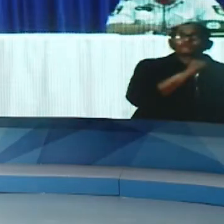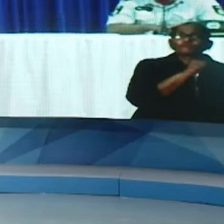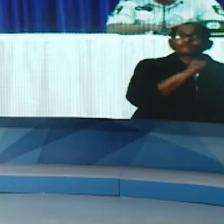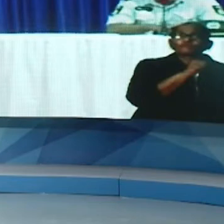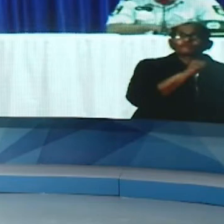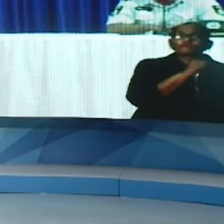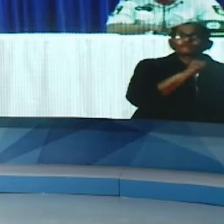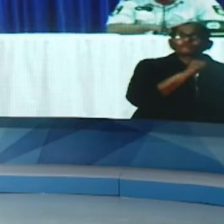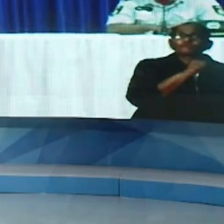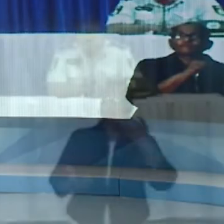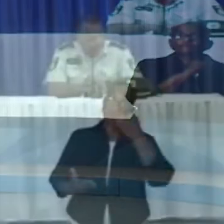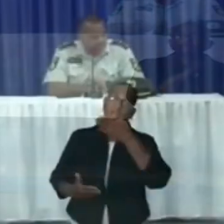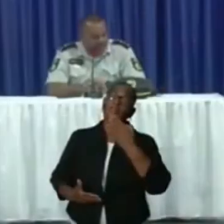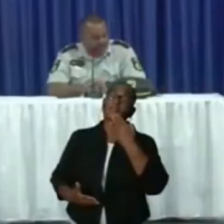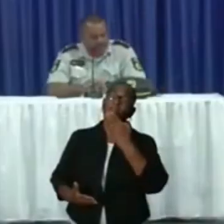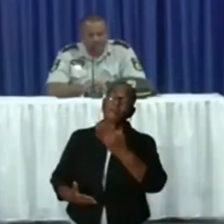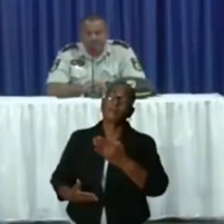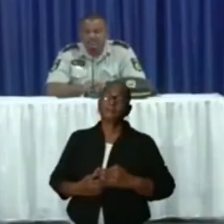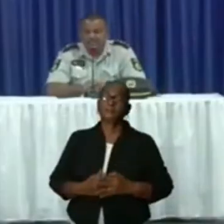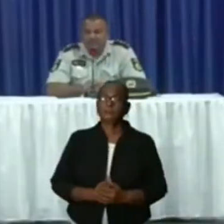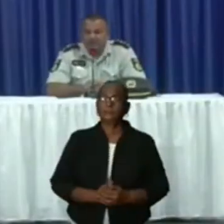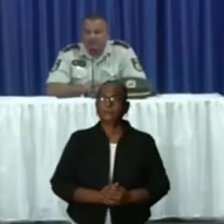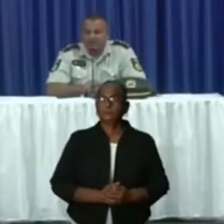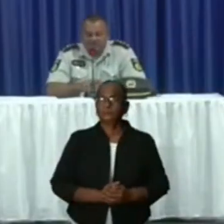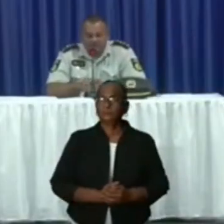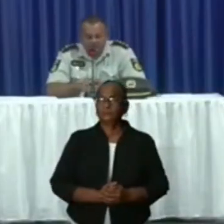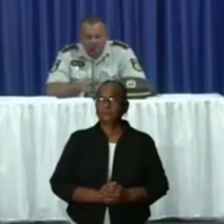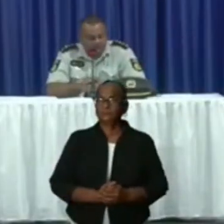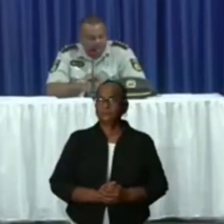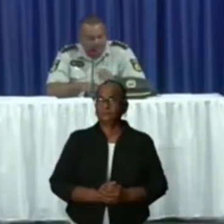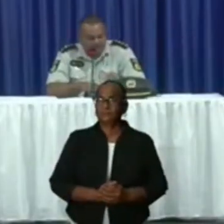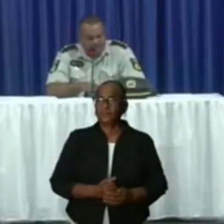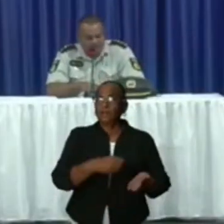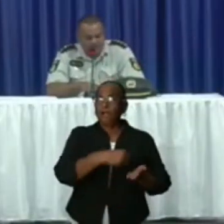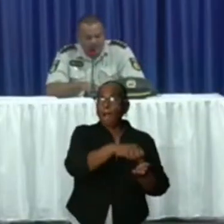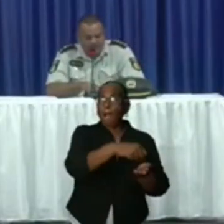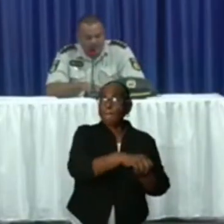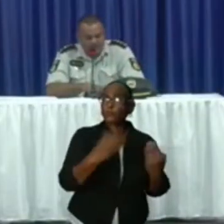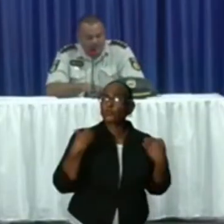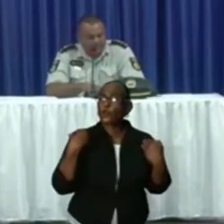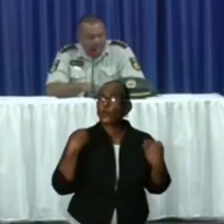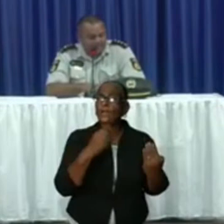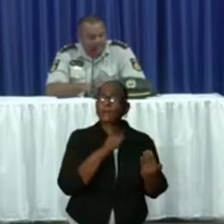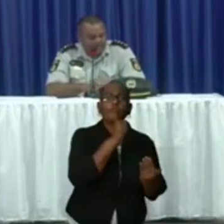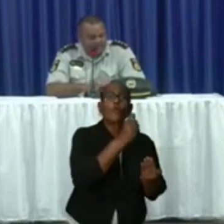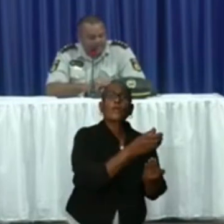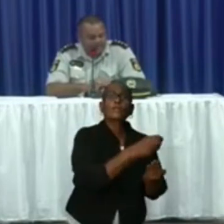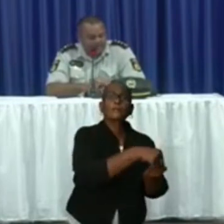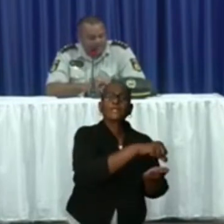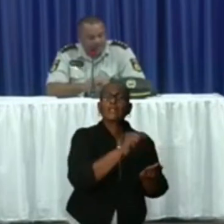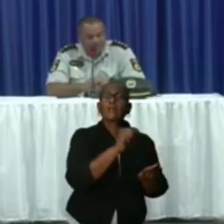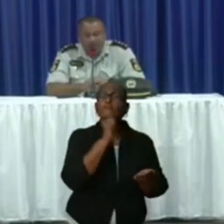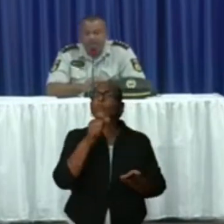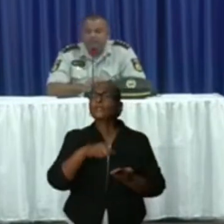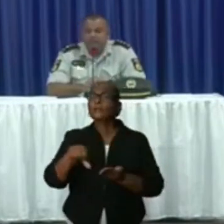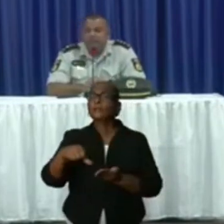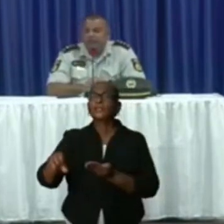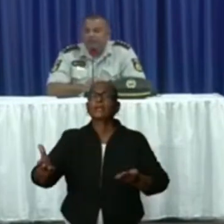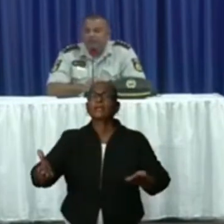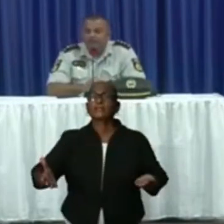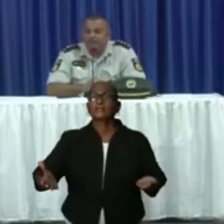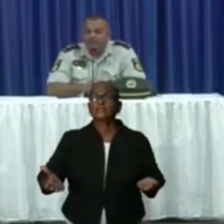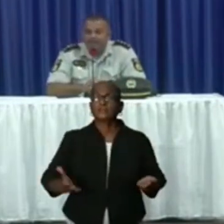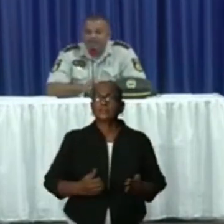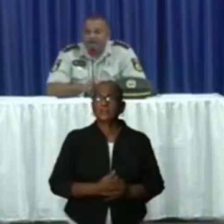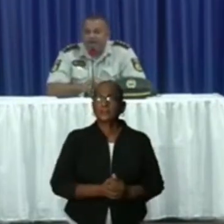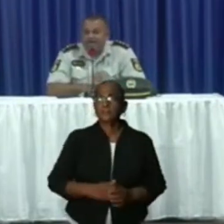Overtreders van de COVID-maatregelen kunnen een boete krijgen die kan oplopen tot 10.000 SRD. Dat is een van de mogelijkheden